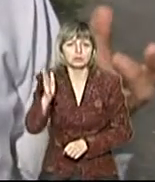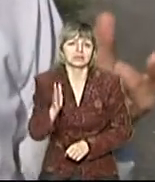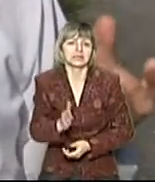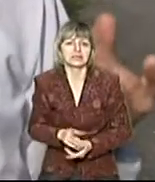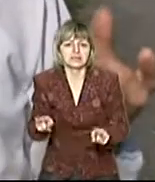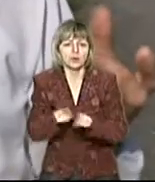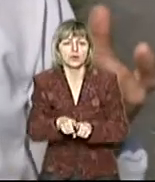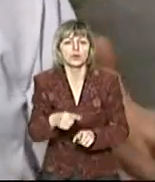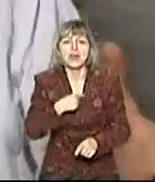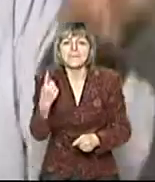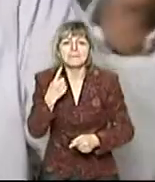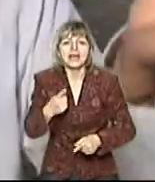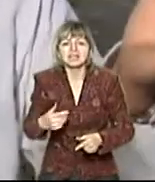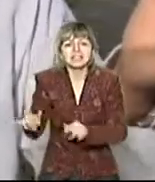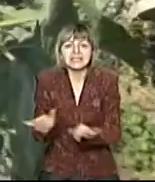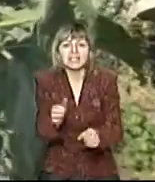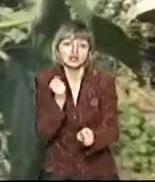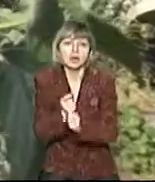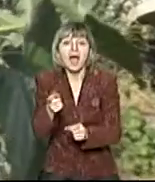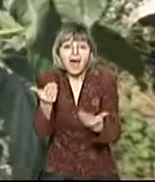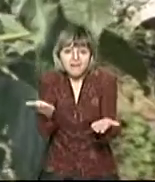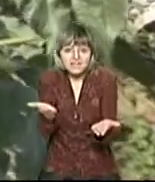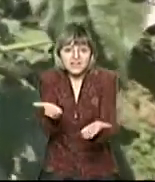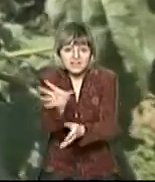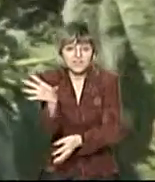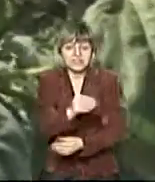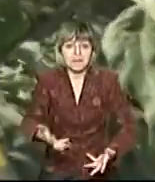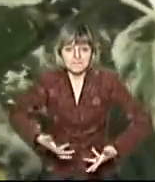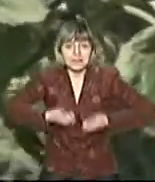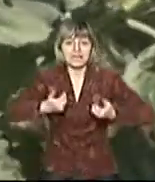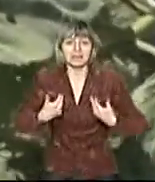кроки я зробив, а ви підтримайте мене.